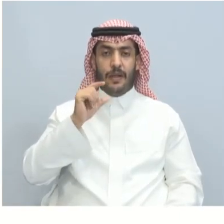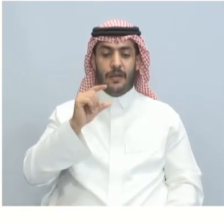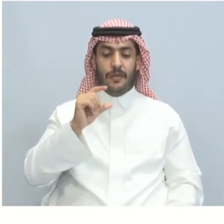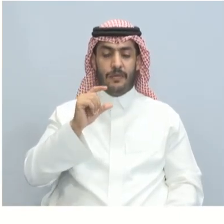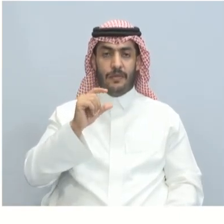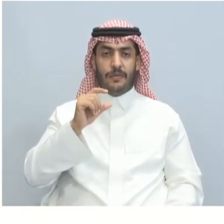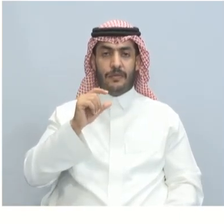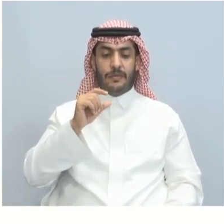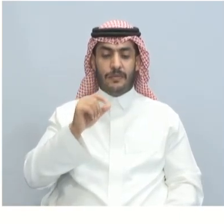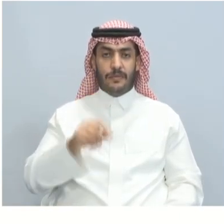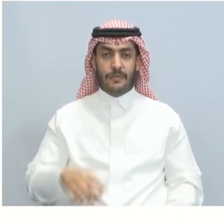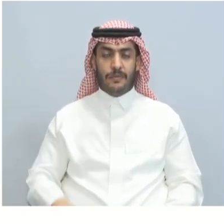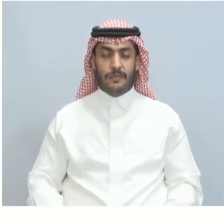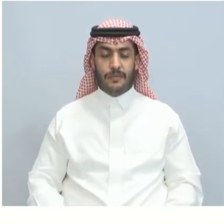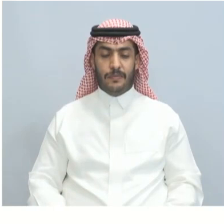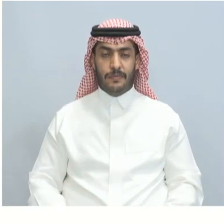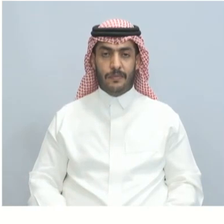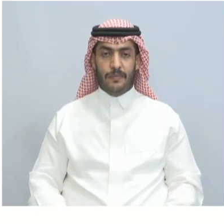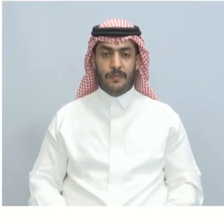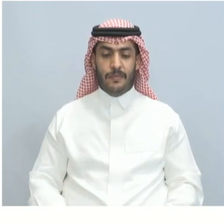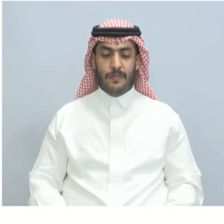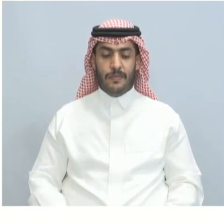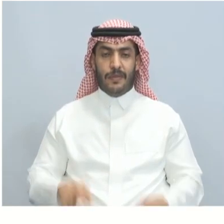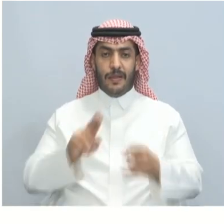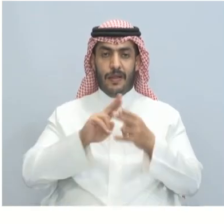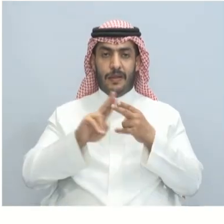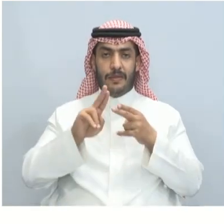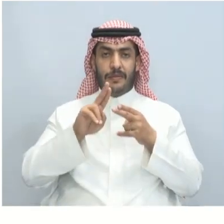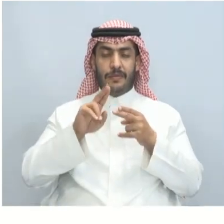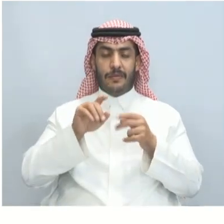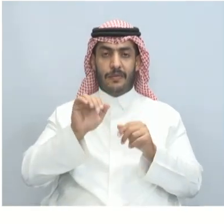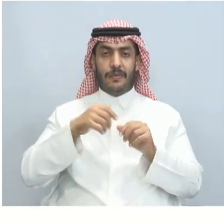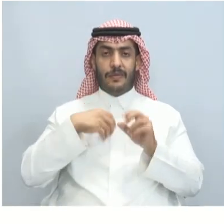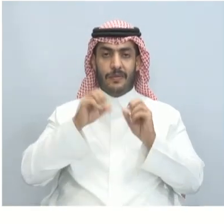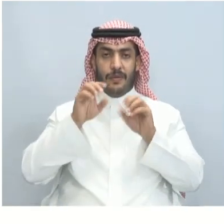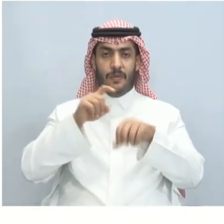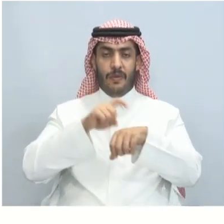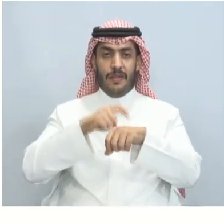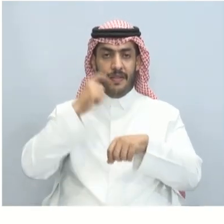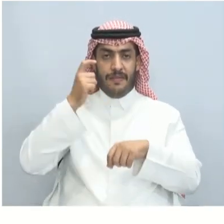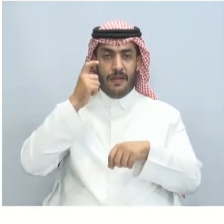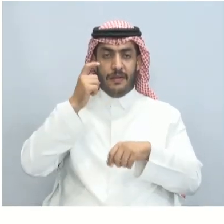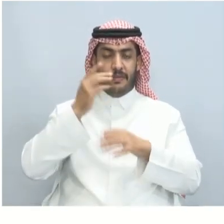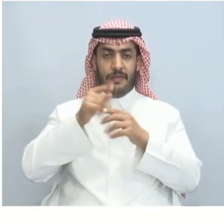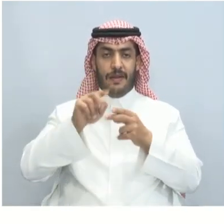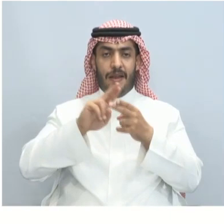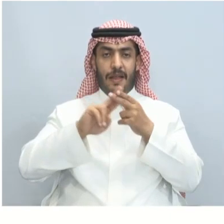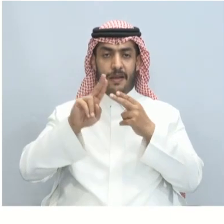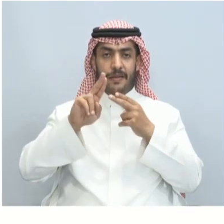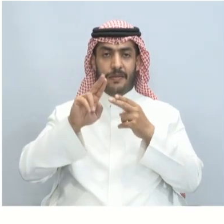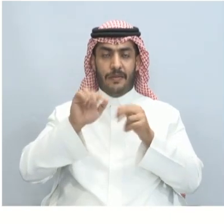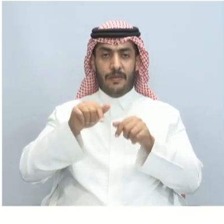واح ام د ا وسالب واح لحل هذا السؤال سوف اترك لكم الوقت للتفكير في